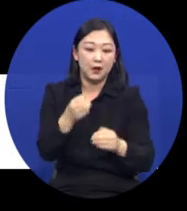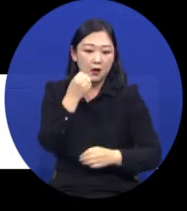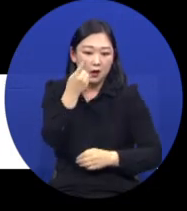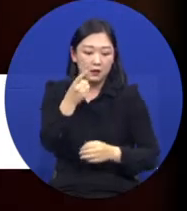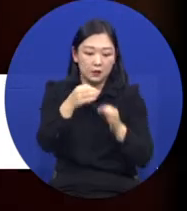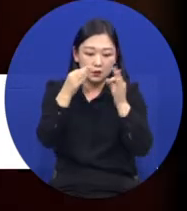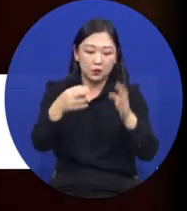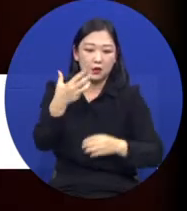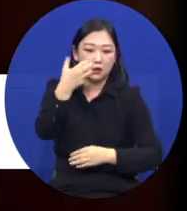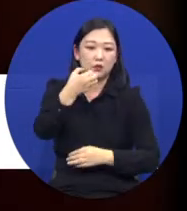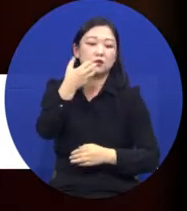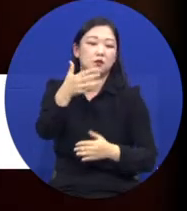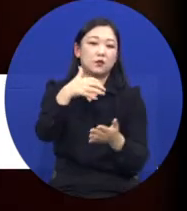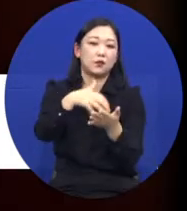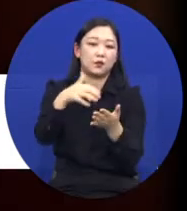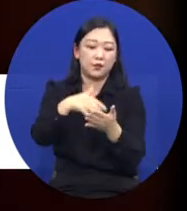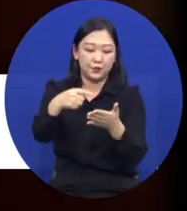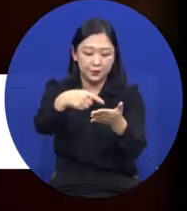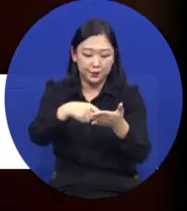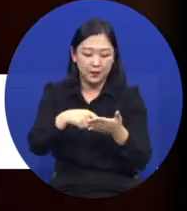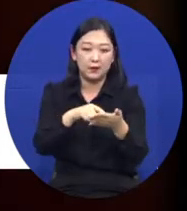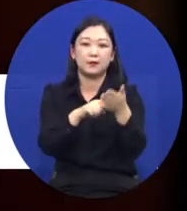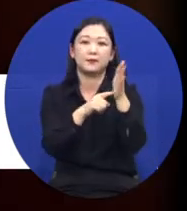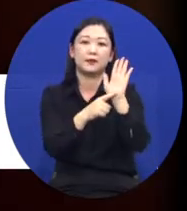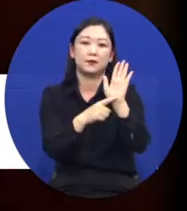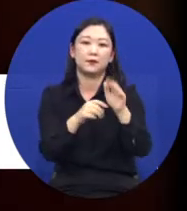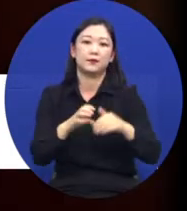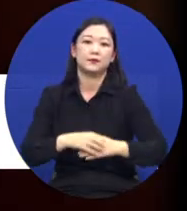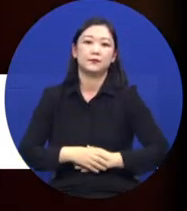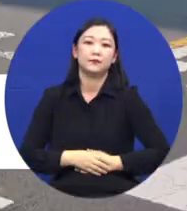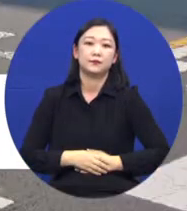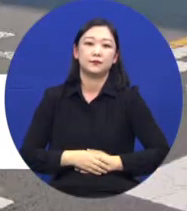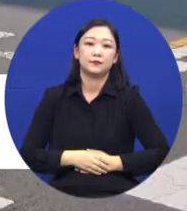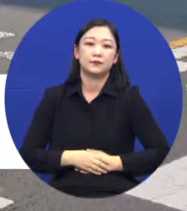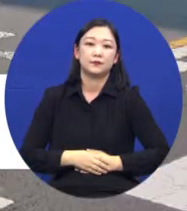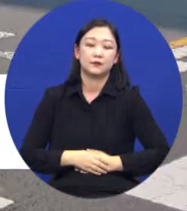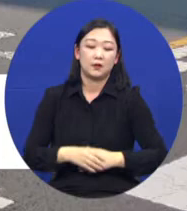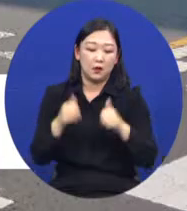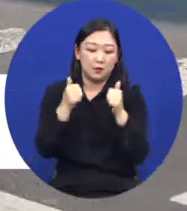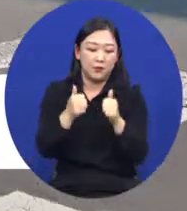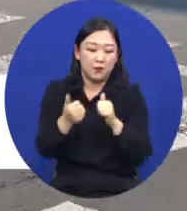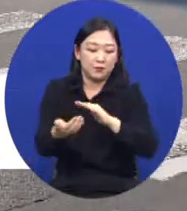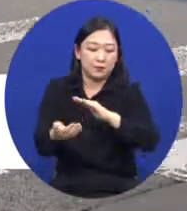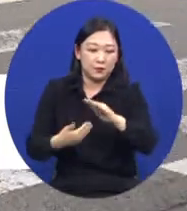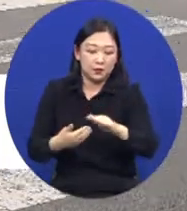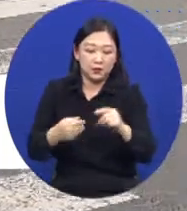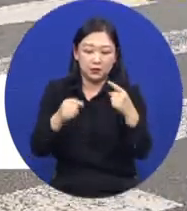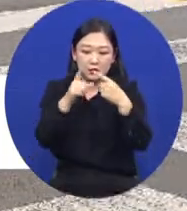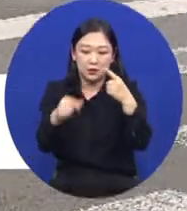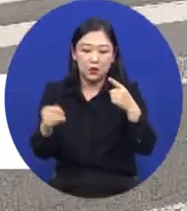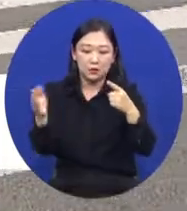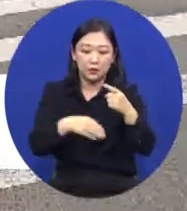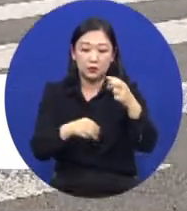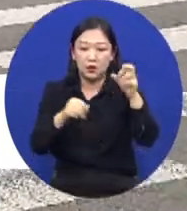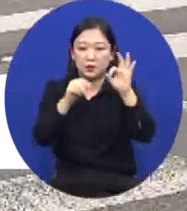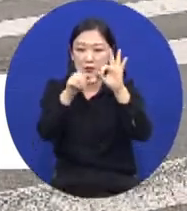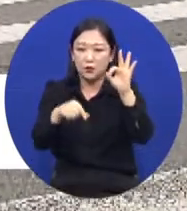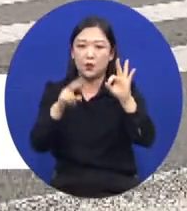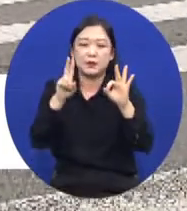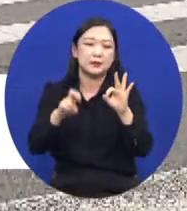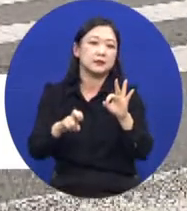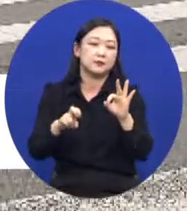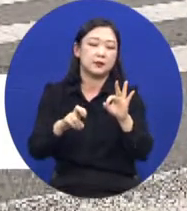신고 88권 을 접수했다고 밝혔습니다 이는 법 시행 전인 지난 1월부터 10월 20일까지